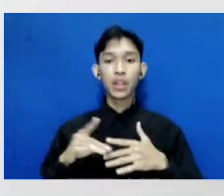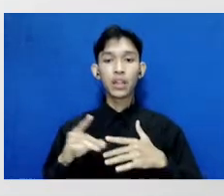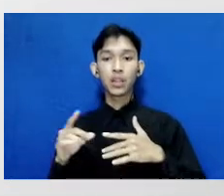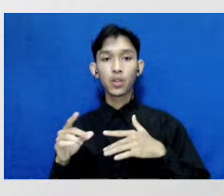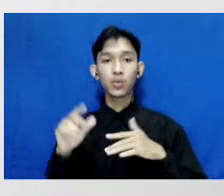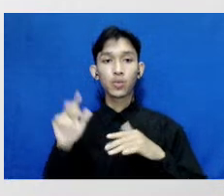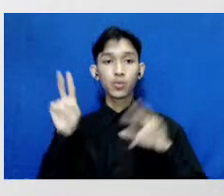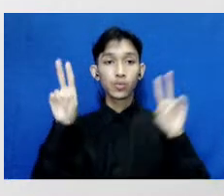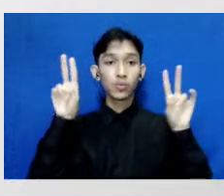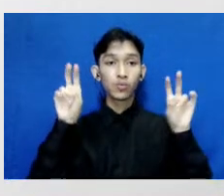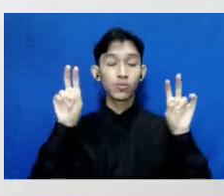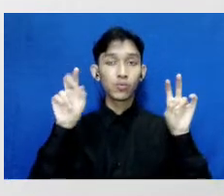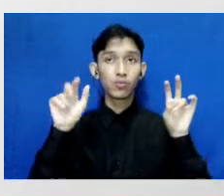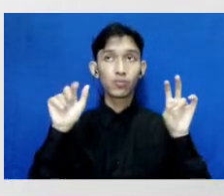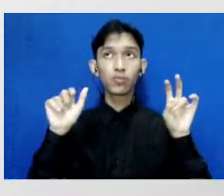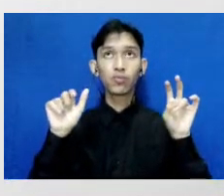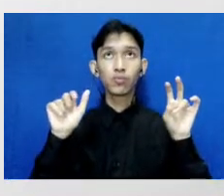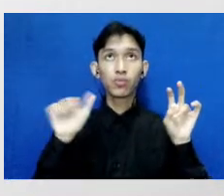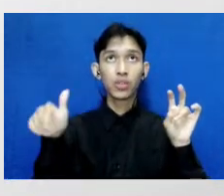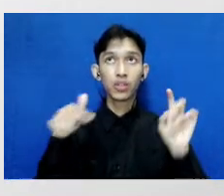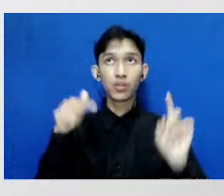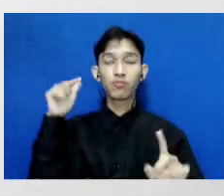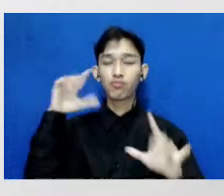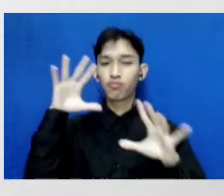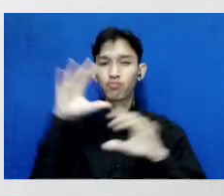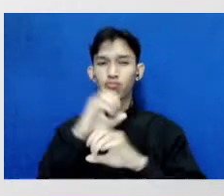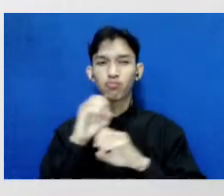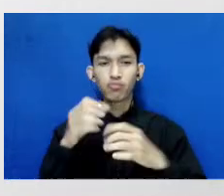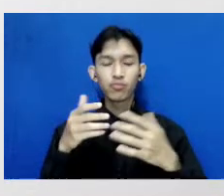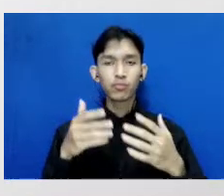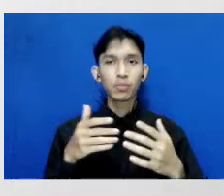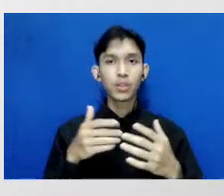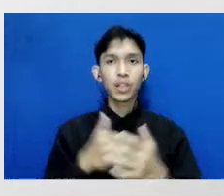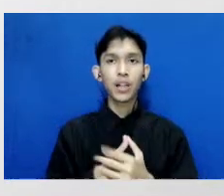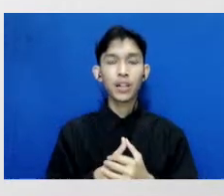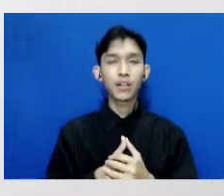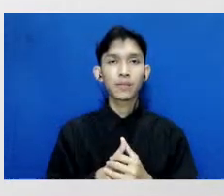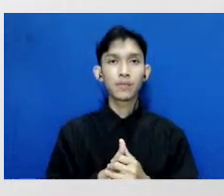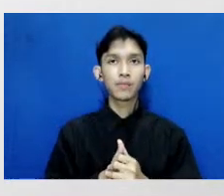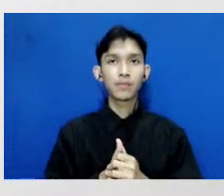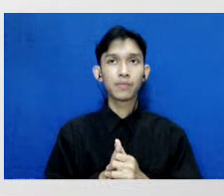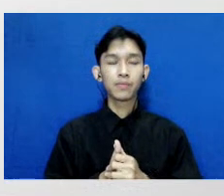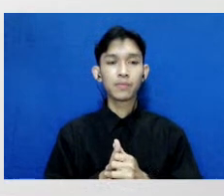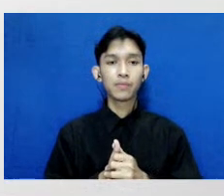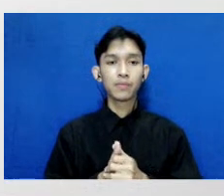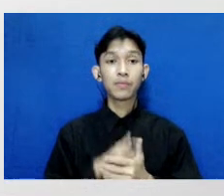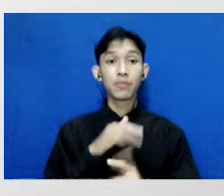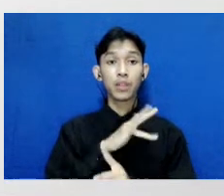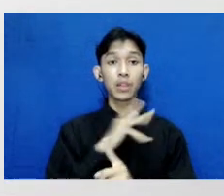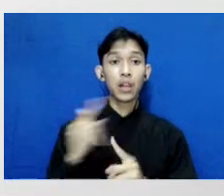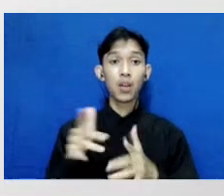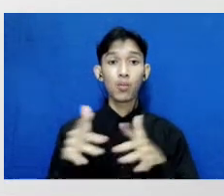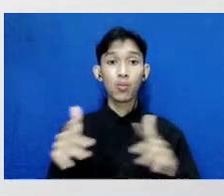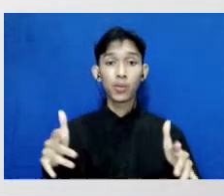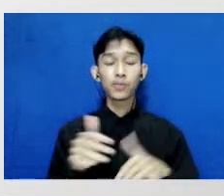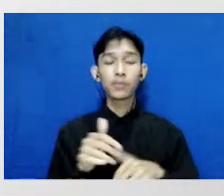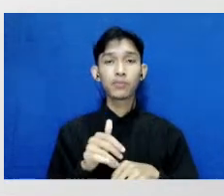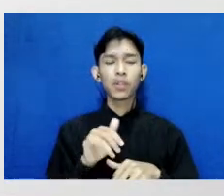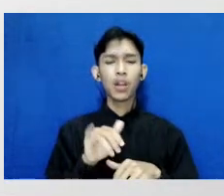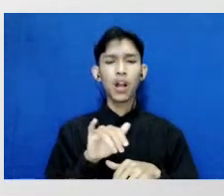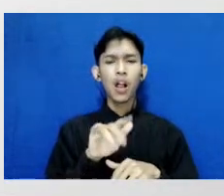isu yang menjadi sorotan tidak hanya pemerintah, DPR, tapi juga masyarakat luas, bahkan juga